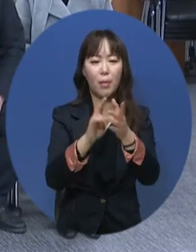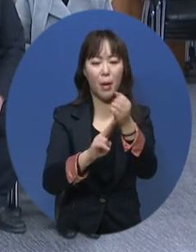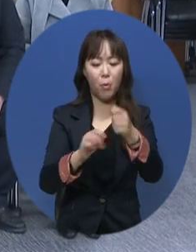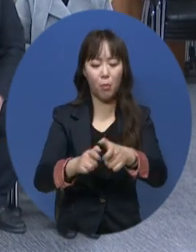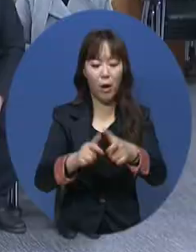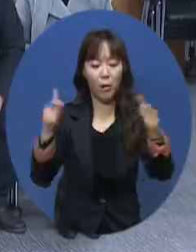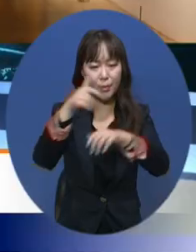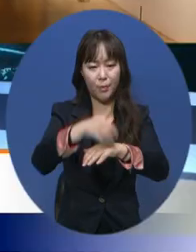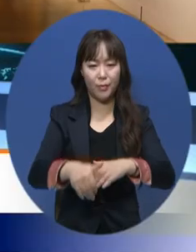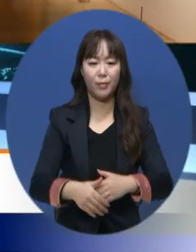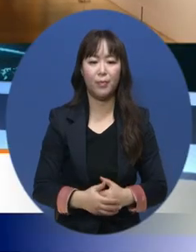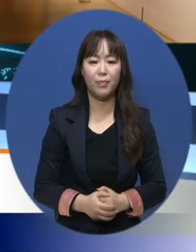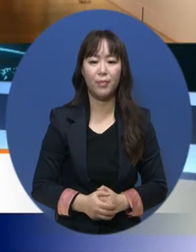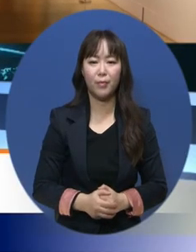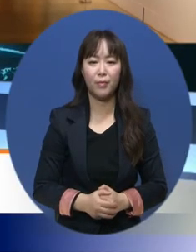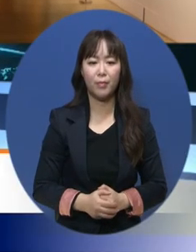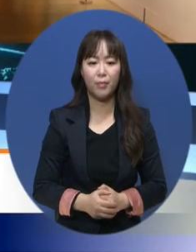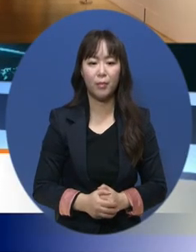됩니다.